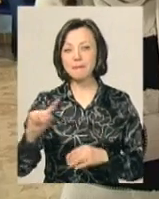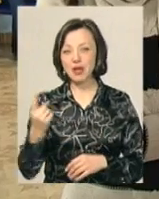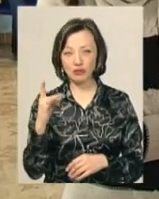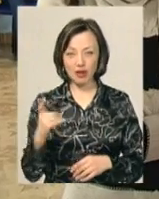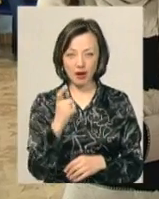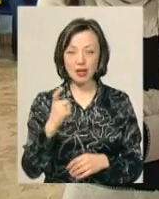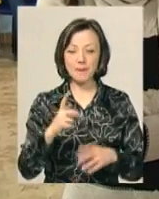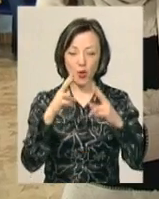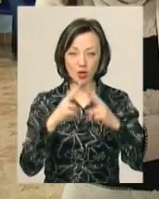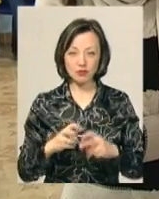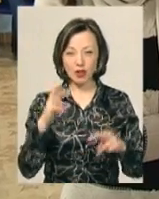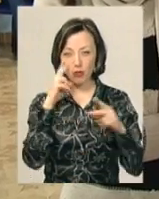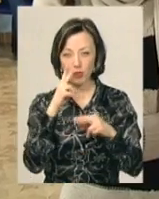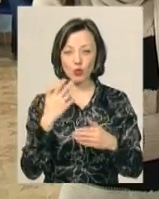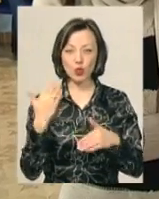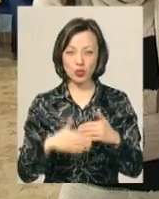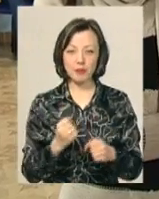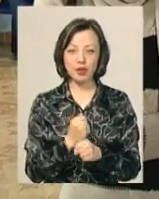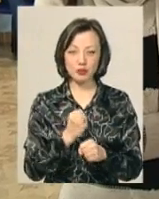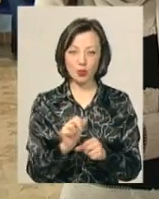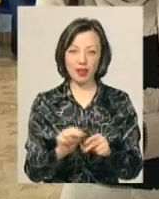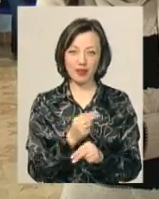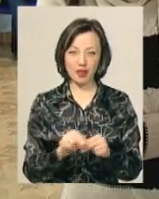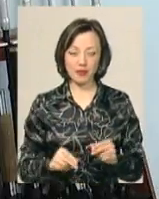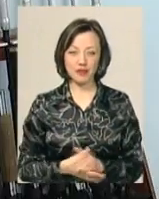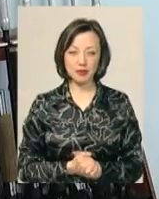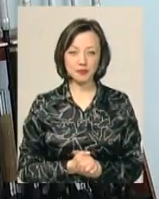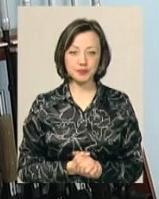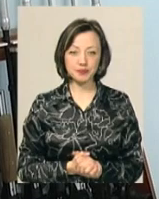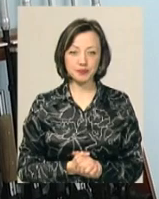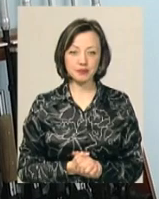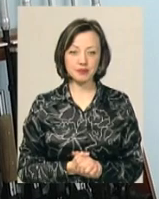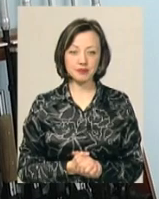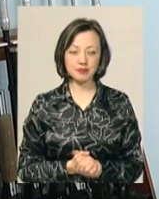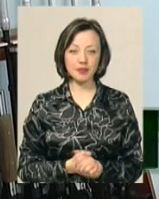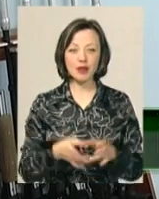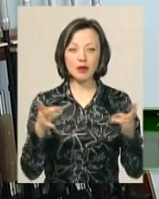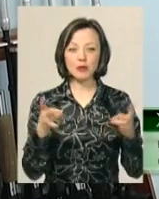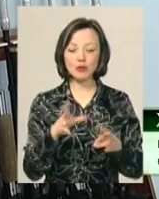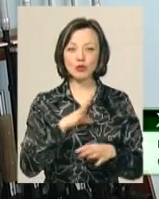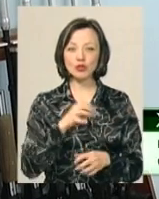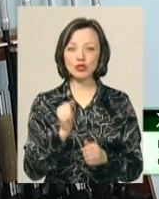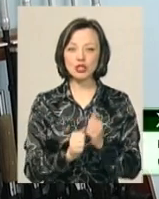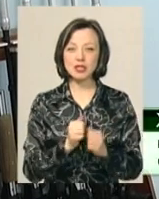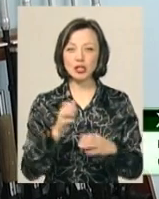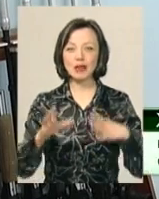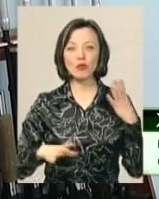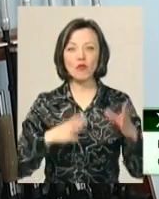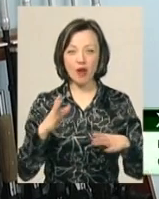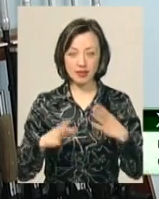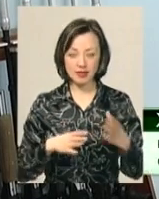вперше, каже, проаналізувала помилки і вже працює над їх виправленням. Потрібно буде частіше тренуватися,